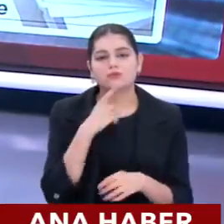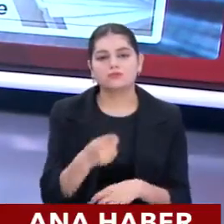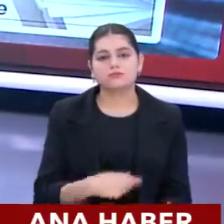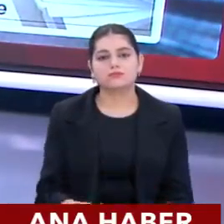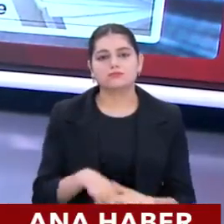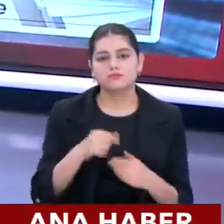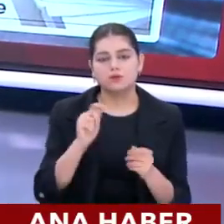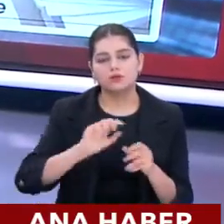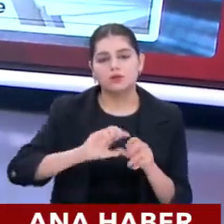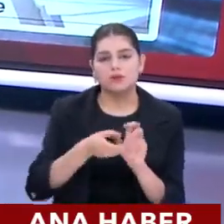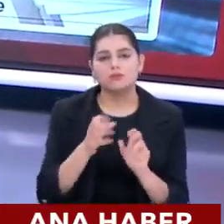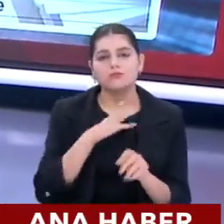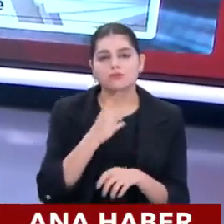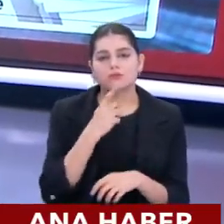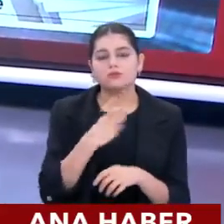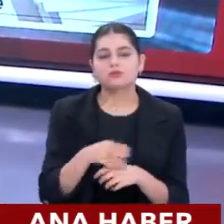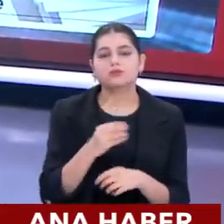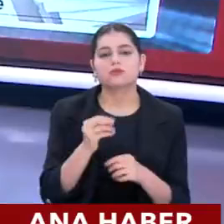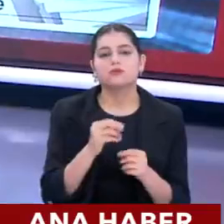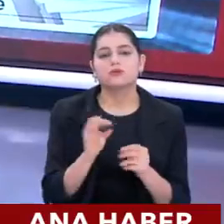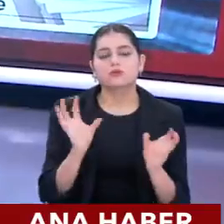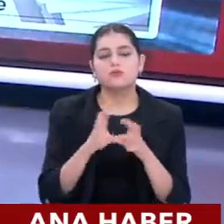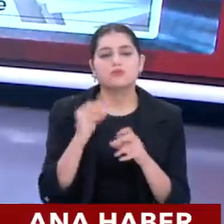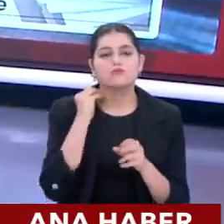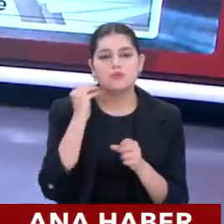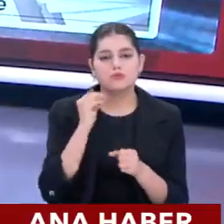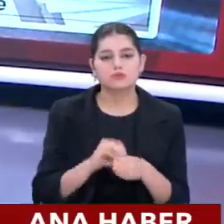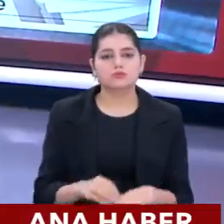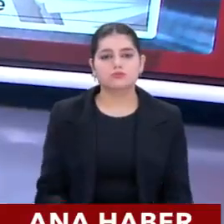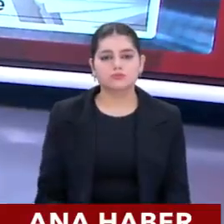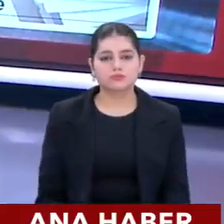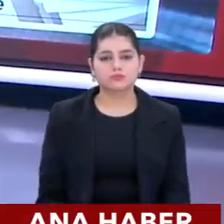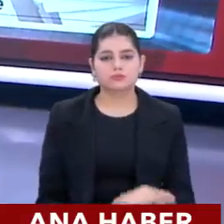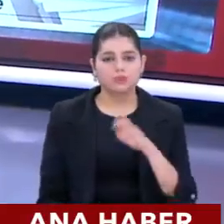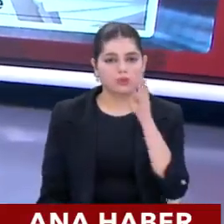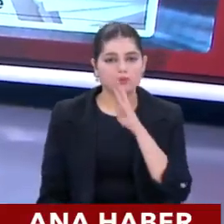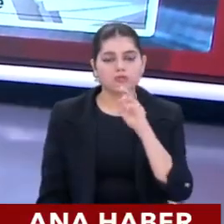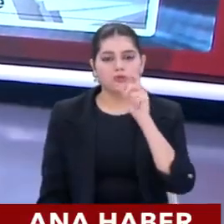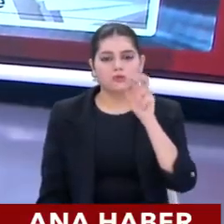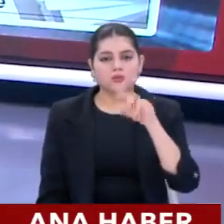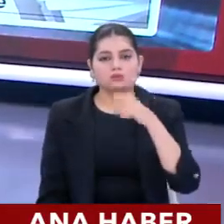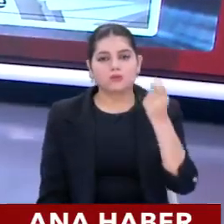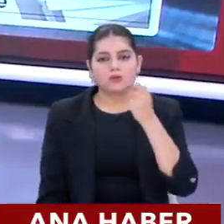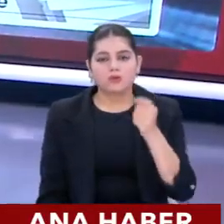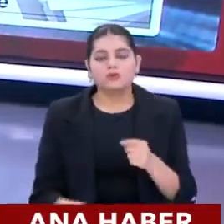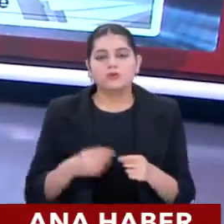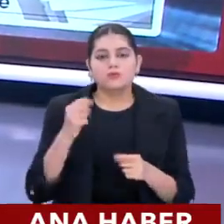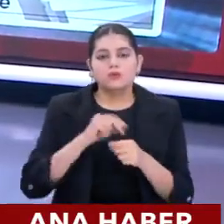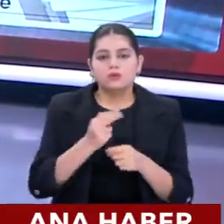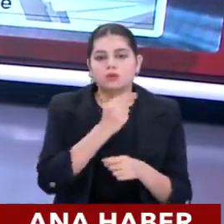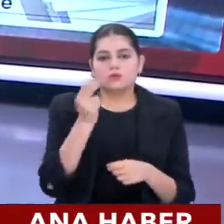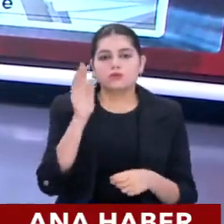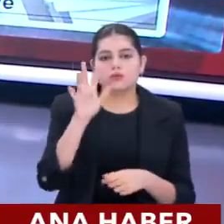yani musluğu kapıyor bakınız toplam borç 498 milyar TL'den